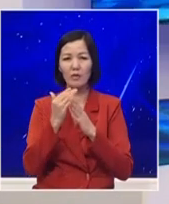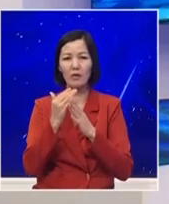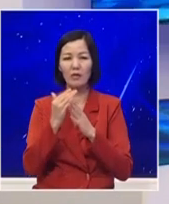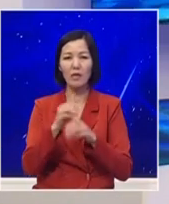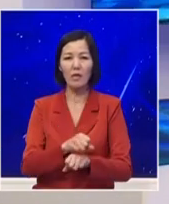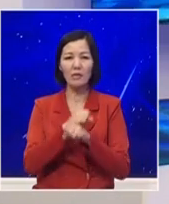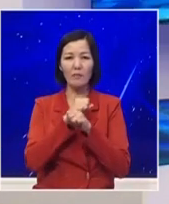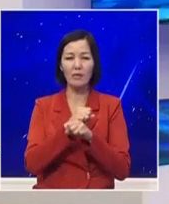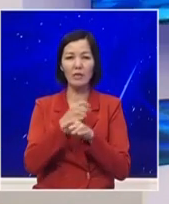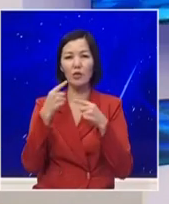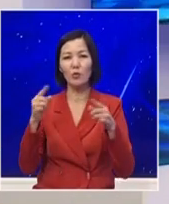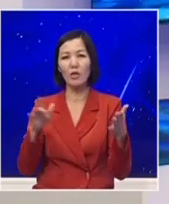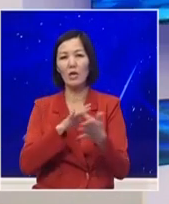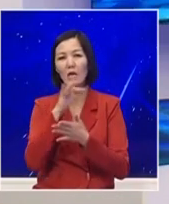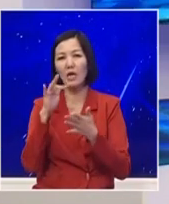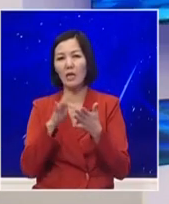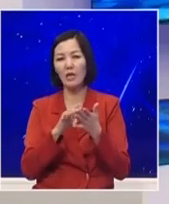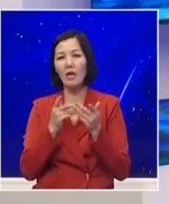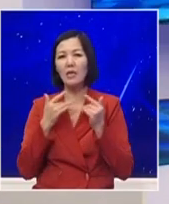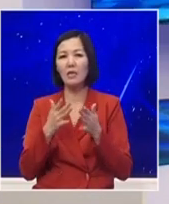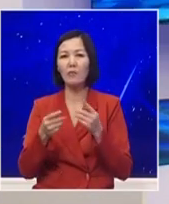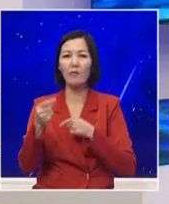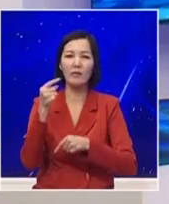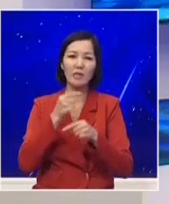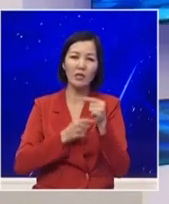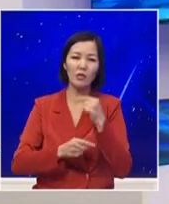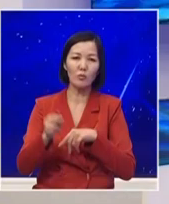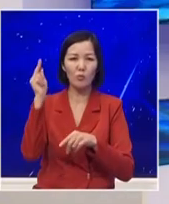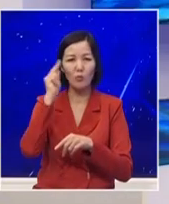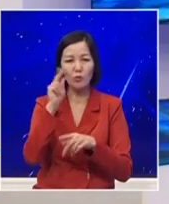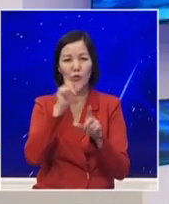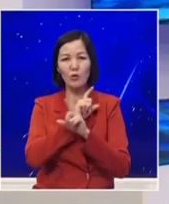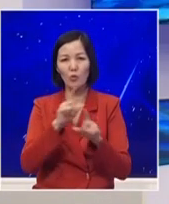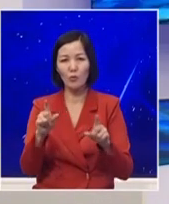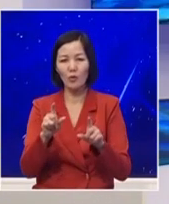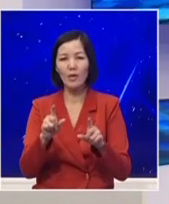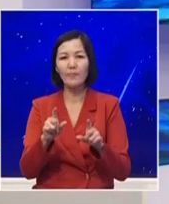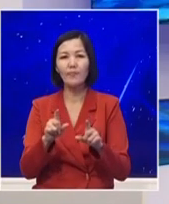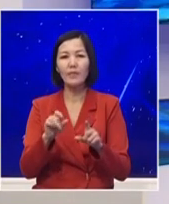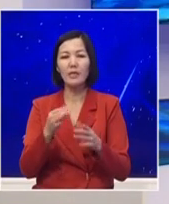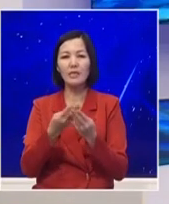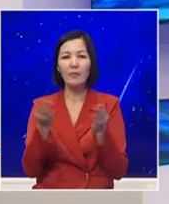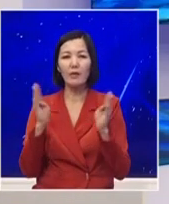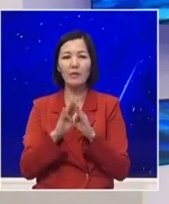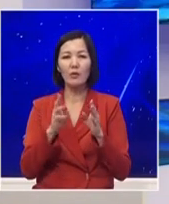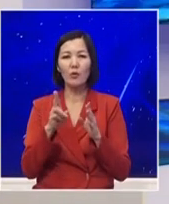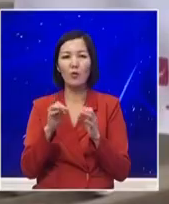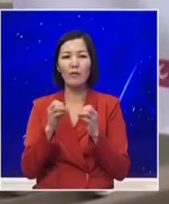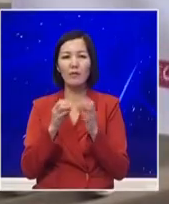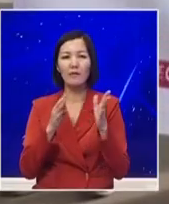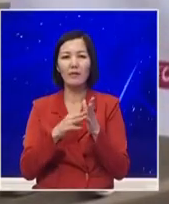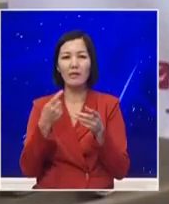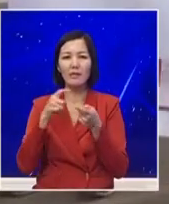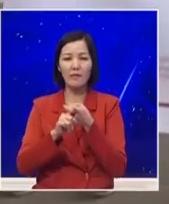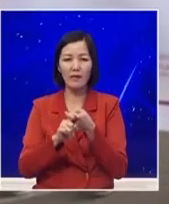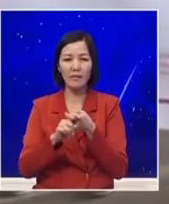в Париже и других городах страны, требуя возвращения к очному обучению. Из-за пандемии COVID-19 и